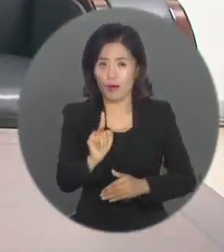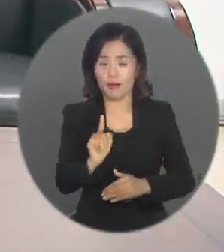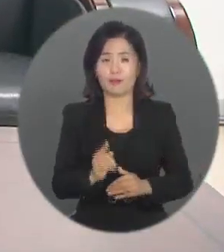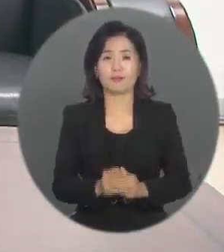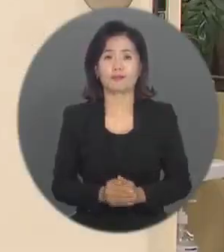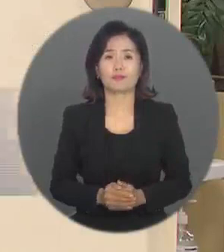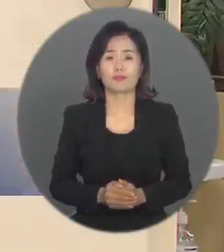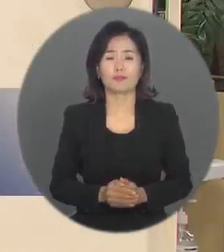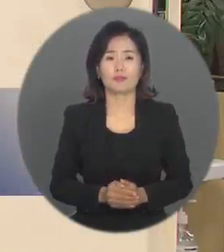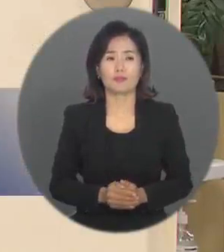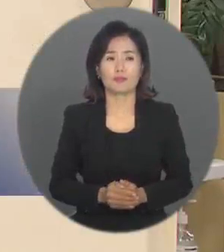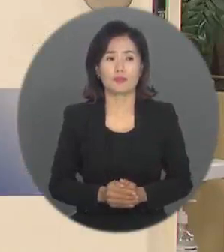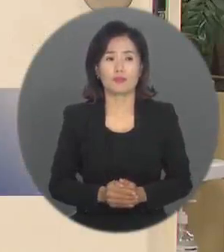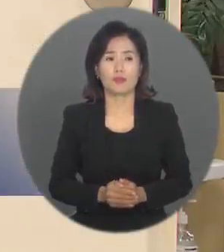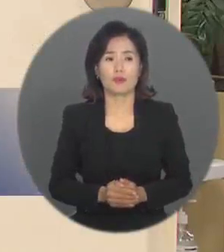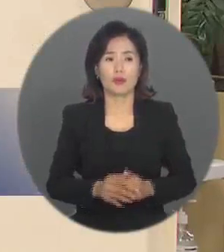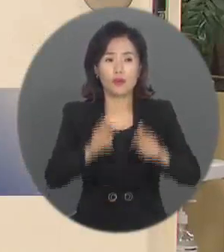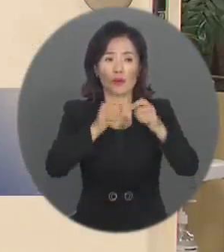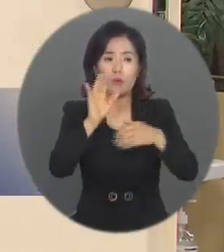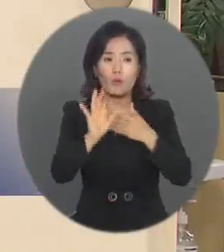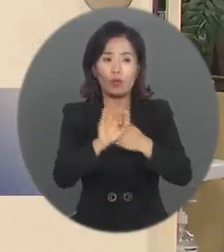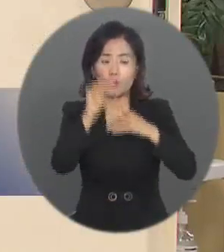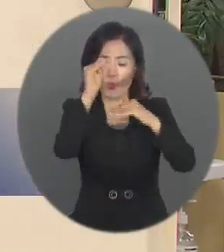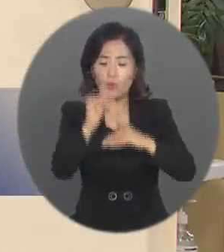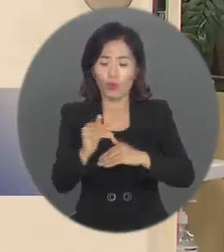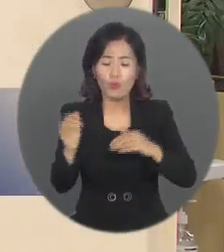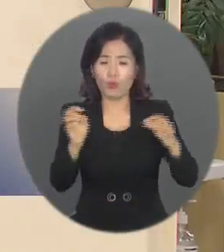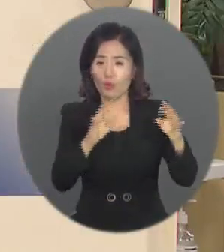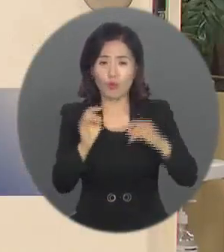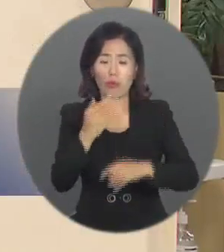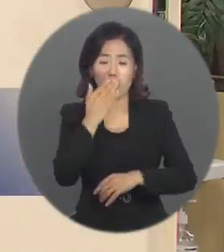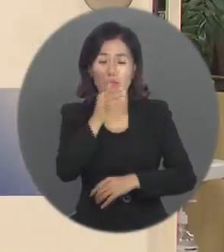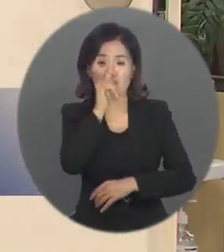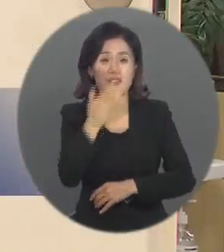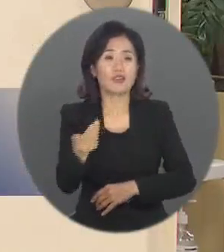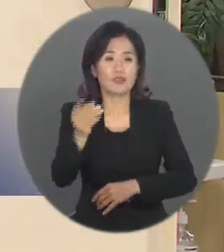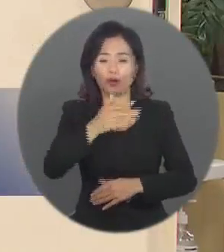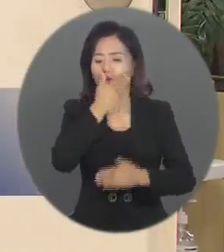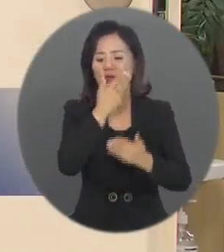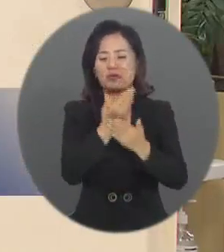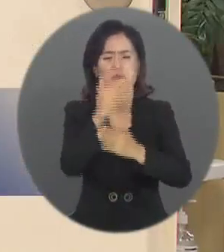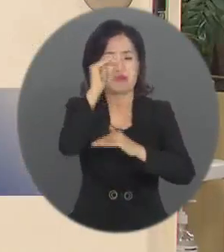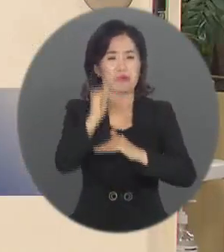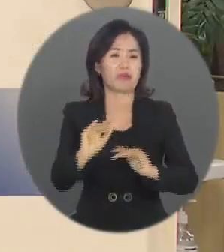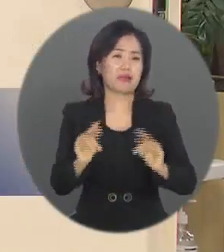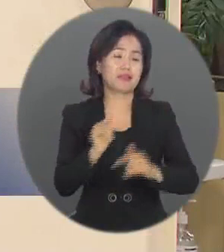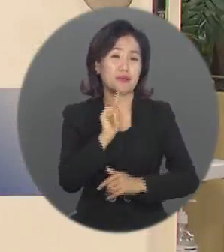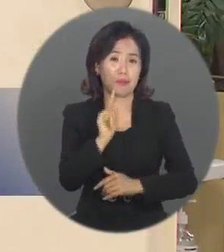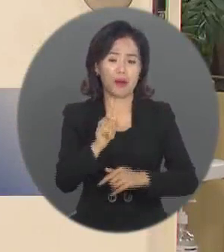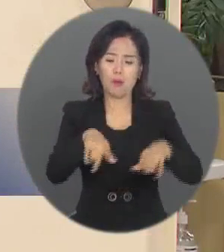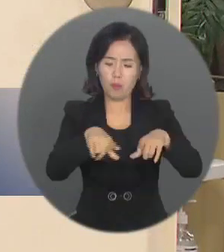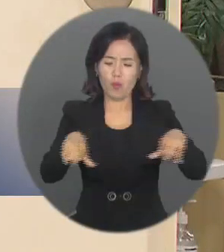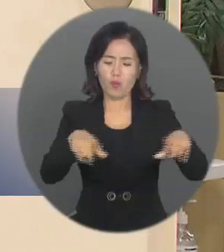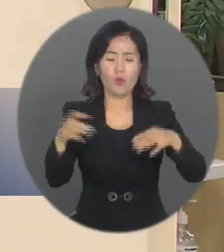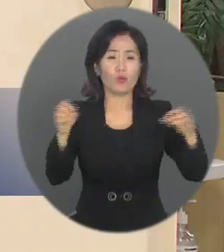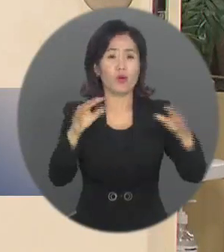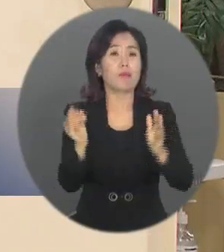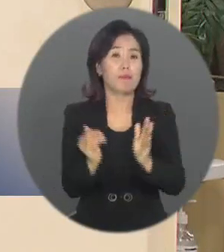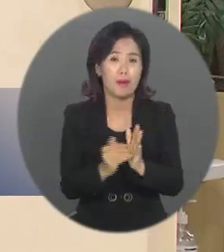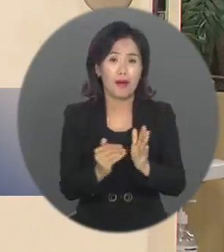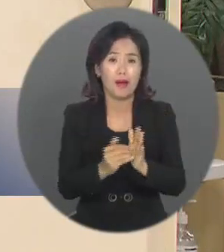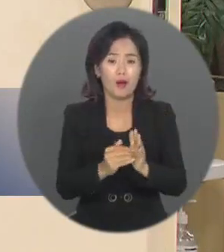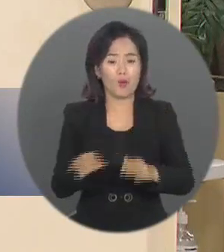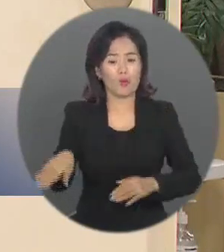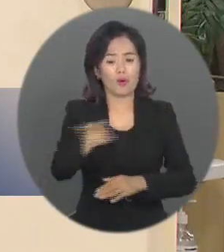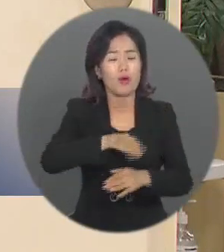전해졌습니다. 아, 이야기하자면 어떻게 그런 이야기를 안 나눴고서 나눴지만 그렇게 뭐 중요한 이야기는 아니었다 이 말이죠. 일반적인 이야기만 했고